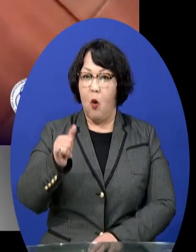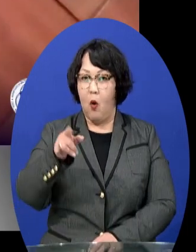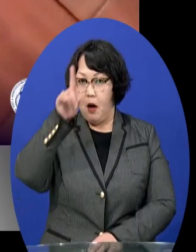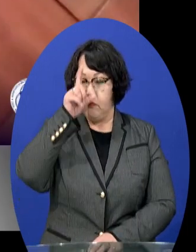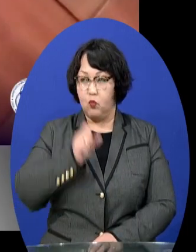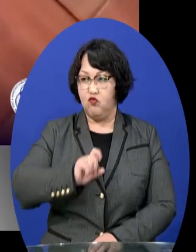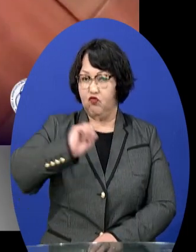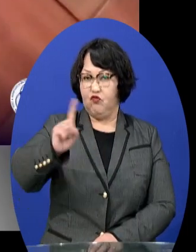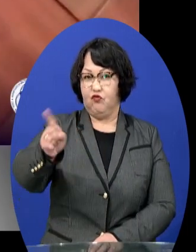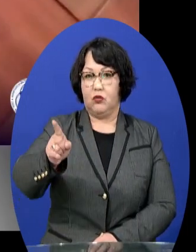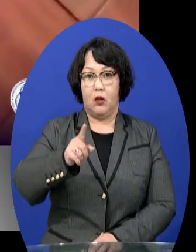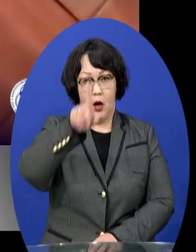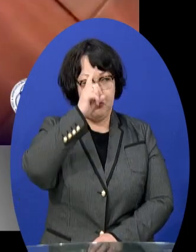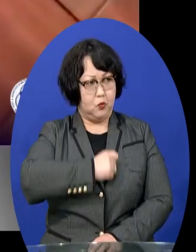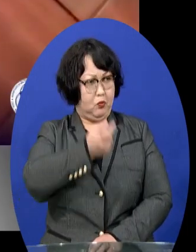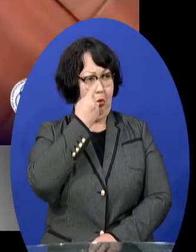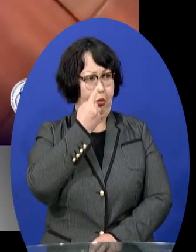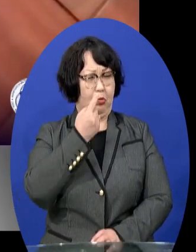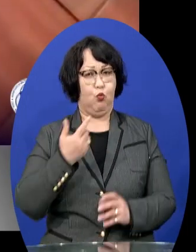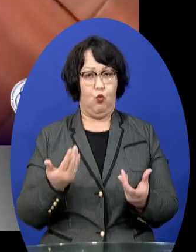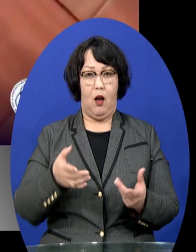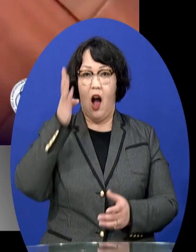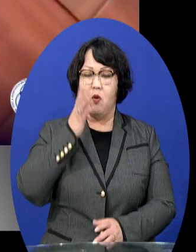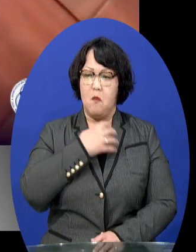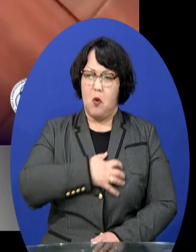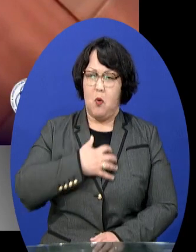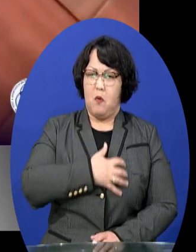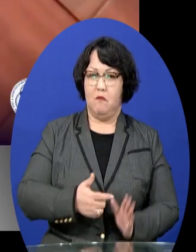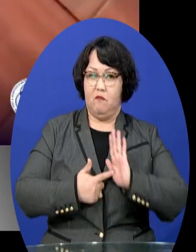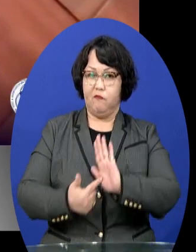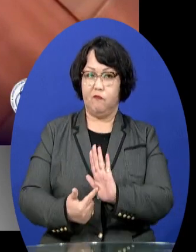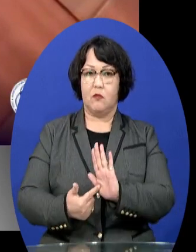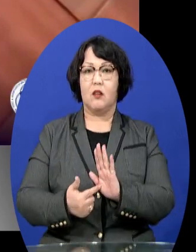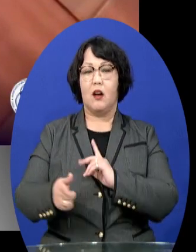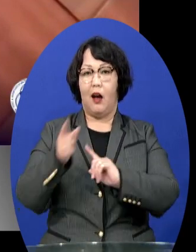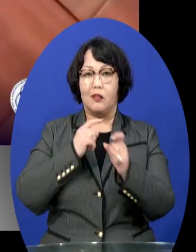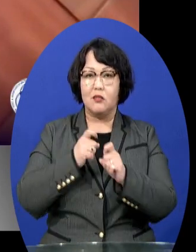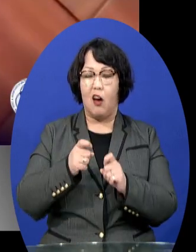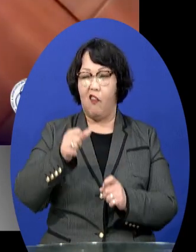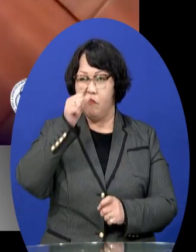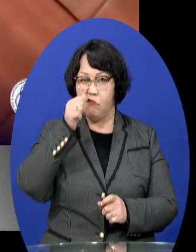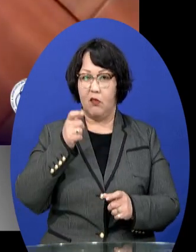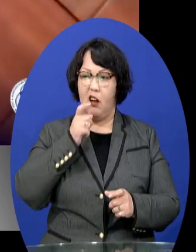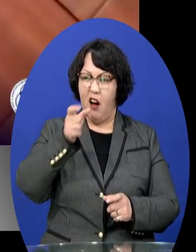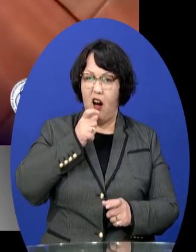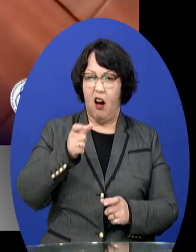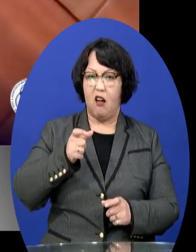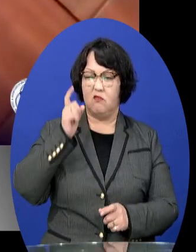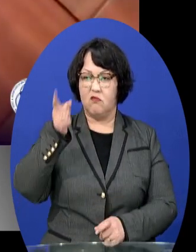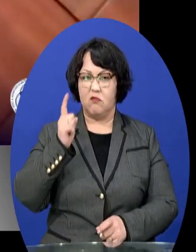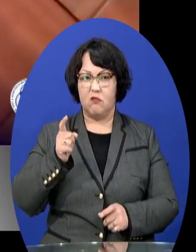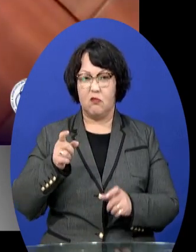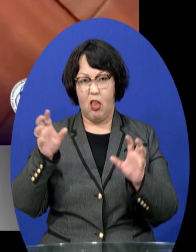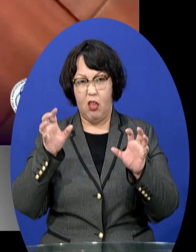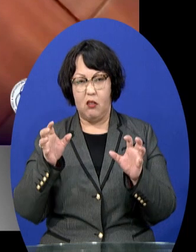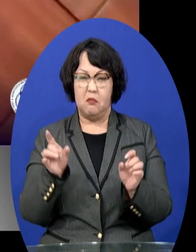ашлах, тэгээд ухамдлаа илэрхийлэх, дээрэнгүү хандах. За тэгээд маш одоо олон